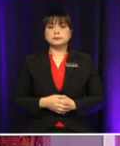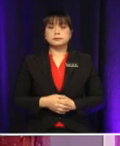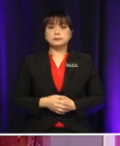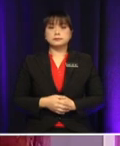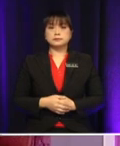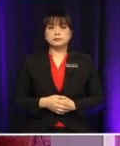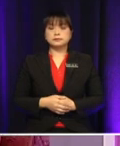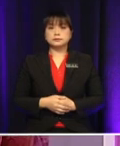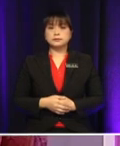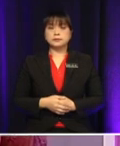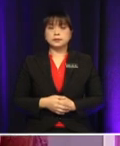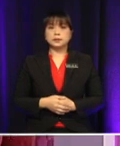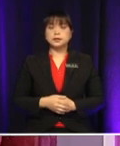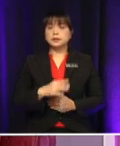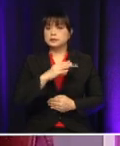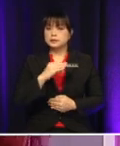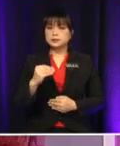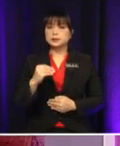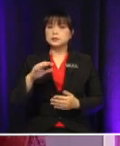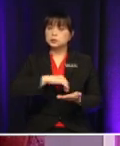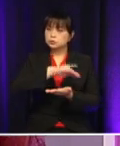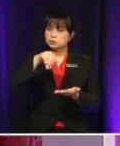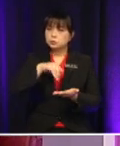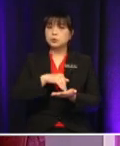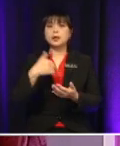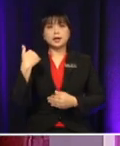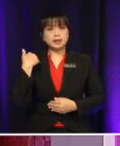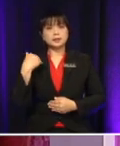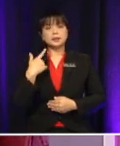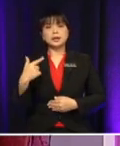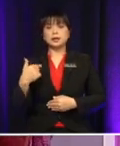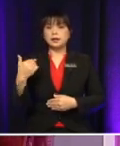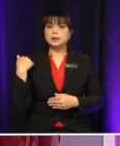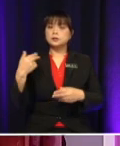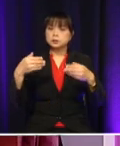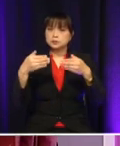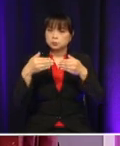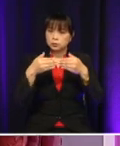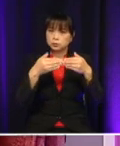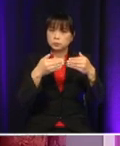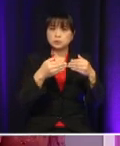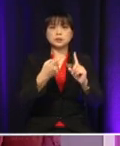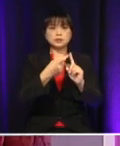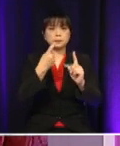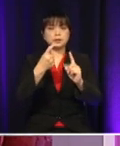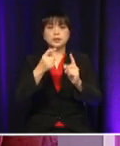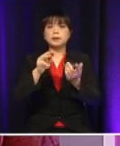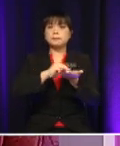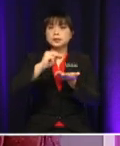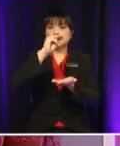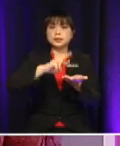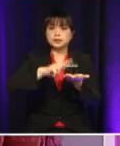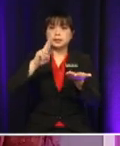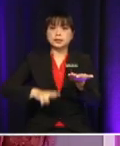adalah kesinambungan daripada mendengar rendah banyak kali stitcher pun sudah bagi tahu ya so ini pun juga merupakan satu soal